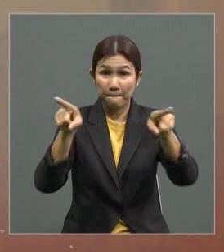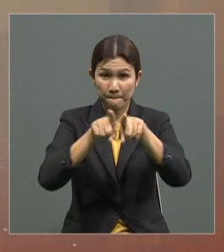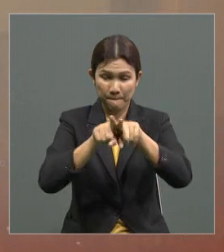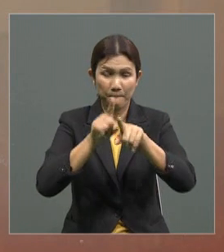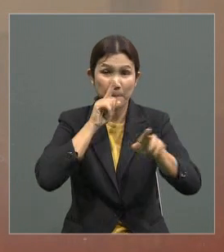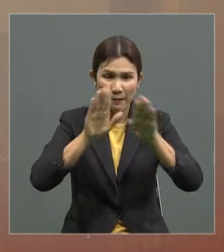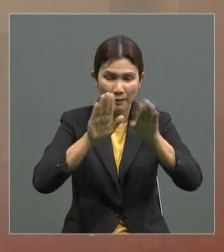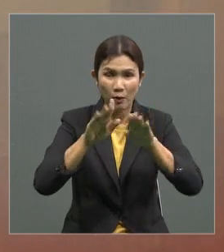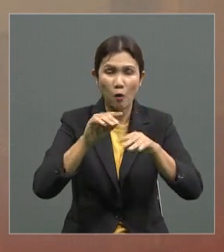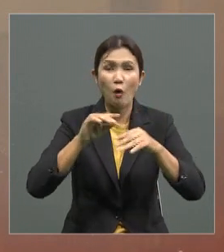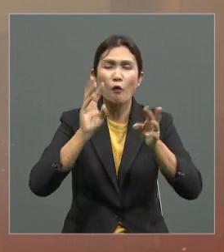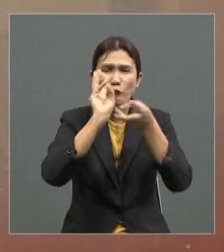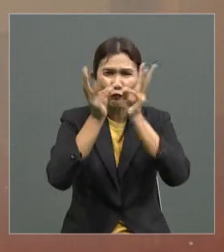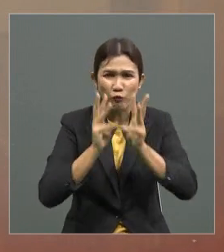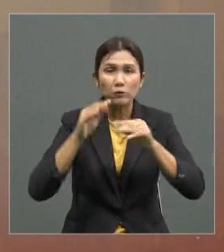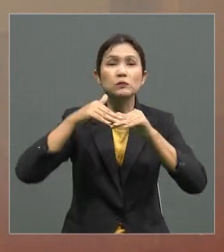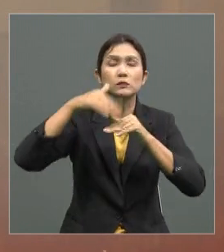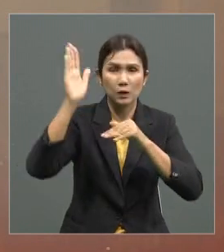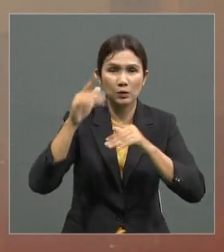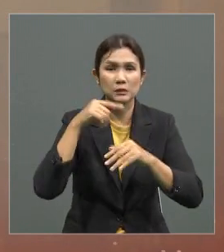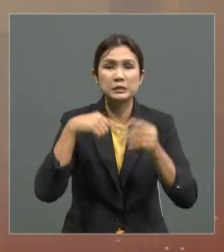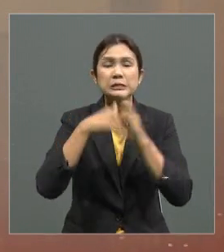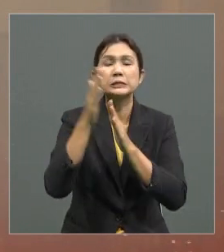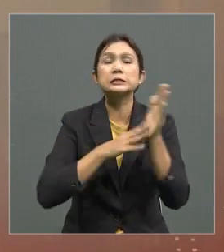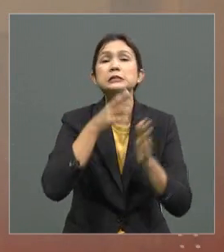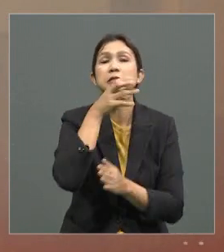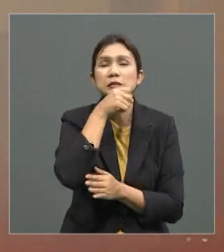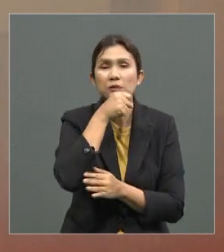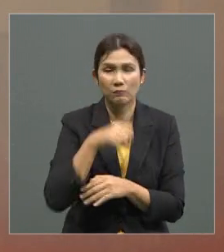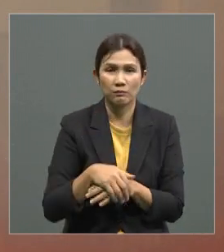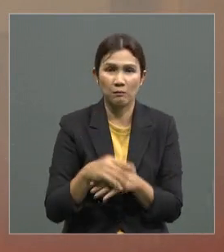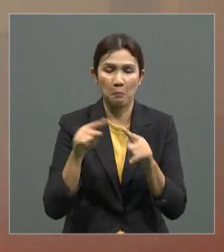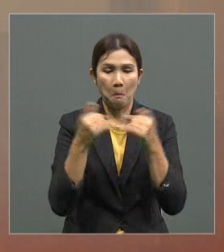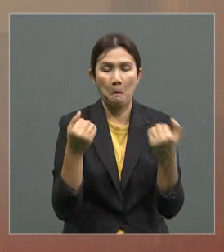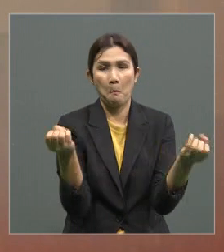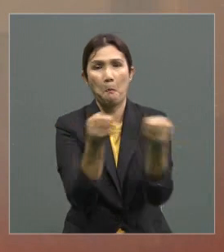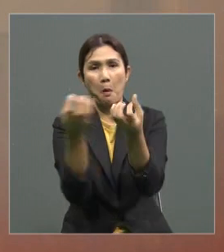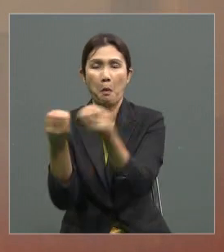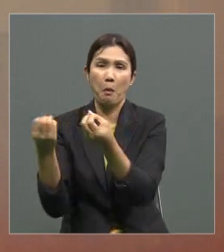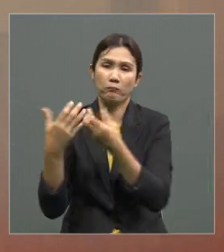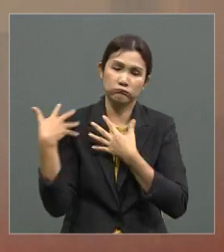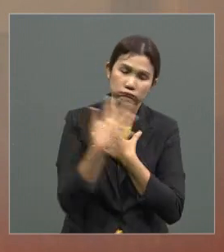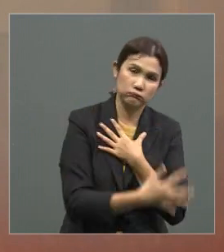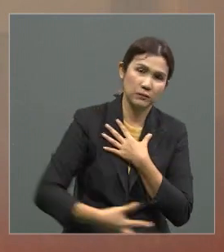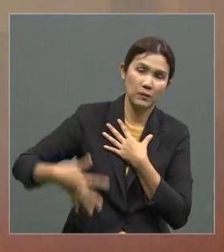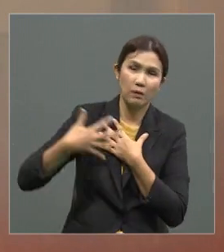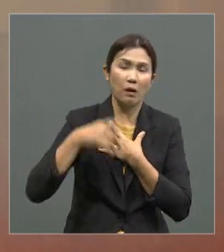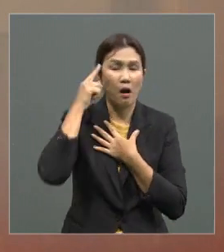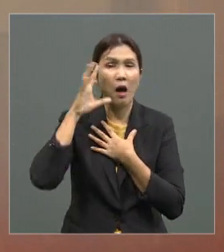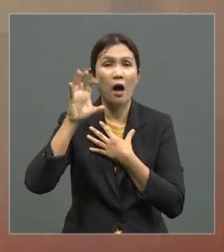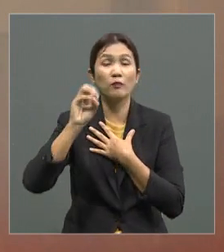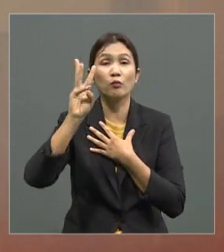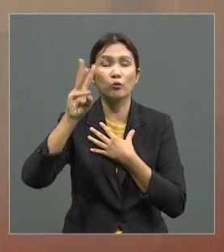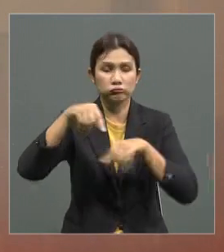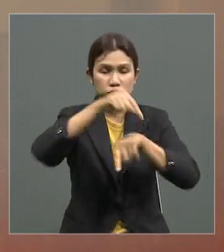โดยค่าฝุ่นเนี่ยเกินมาตรฐานคืออยู่ในระดับสีส้มค่ะเริ่มมีผลกระทบต่อสุขภาพจำนวน56พื้นที่